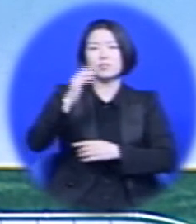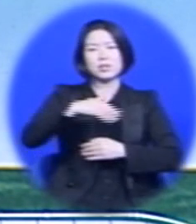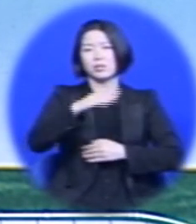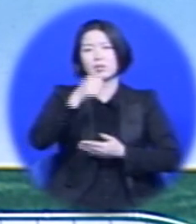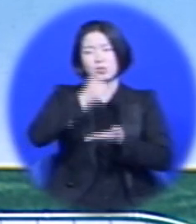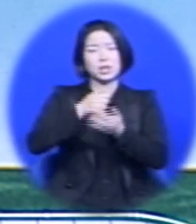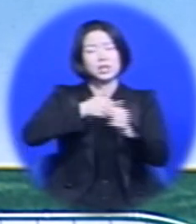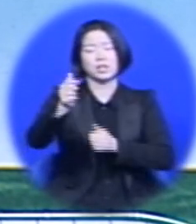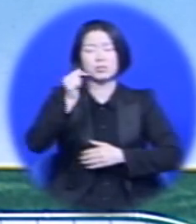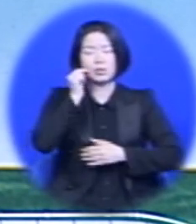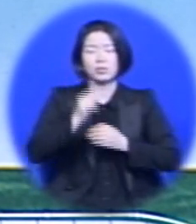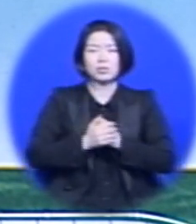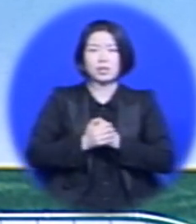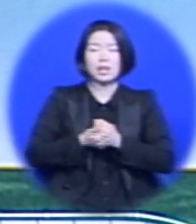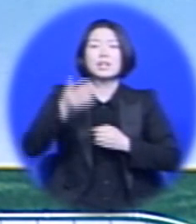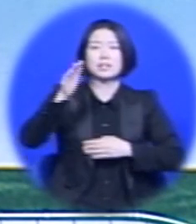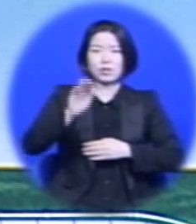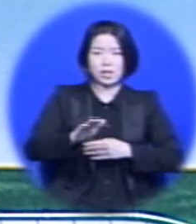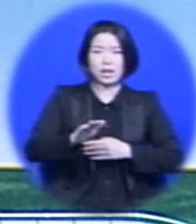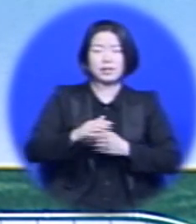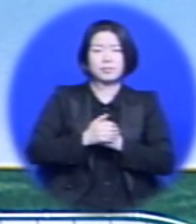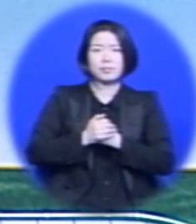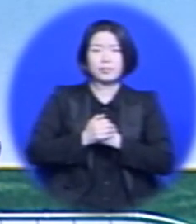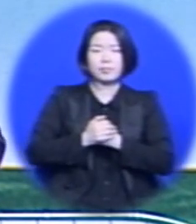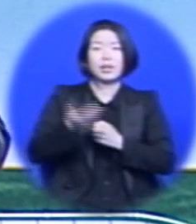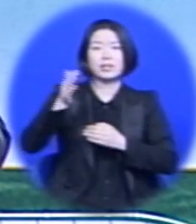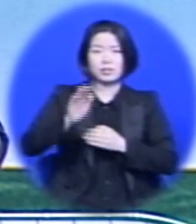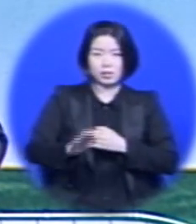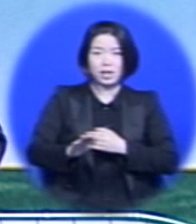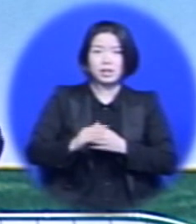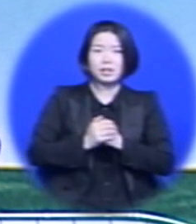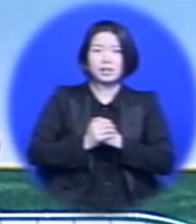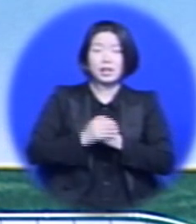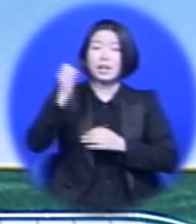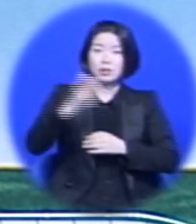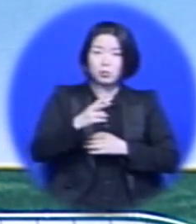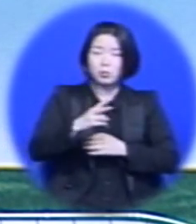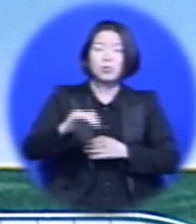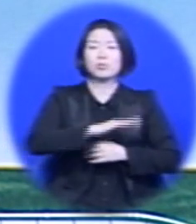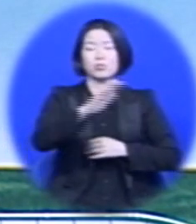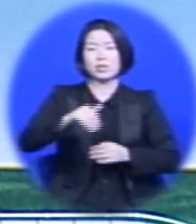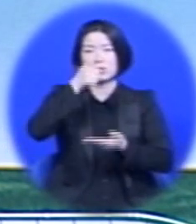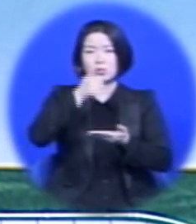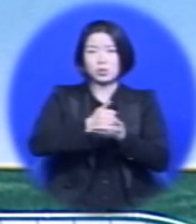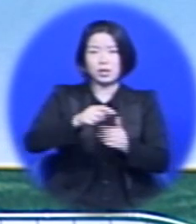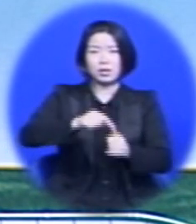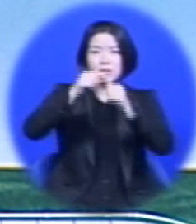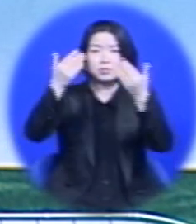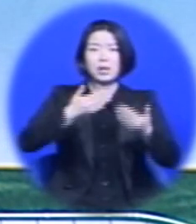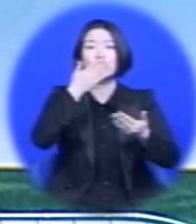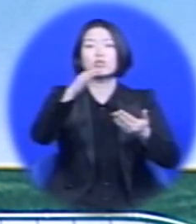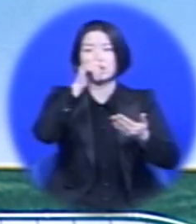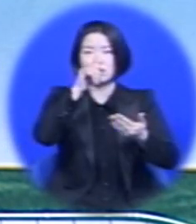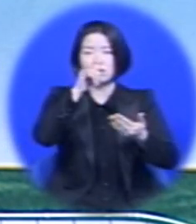못 이깁니다 그러나 그러나 또한 우리는 죄에서 건짐 받을 수